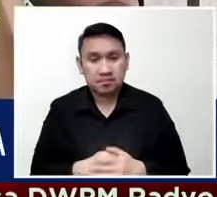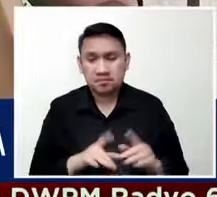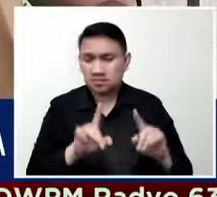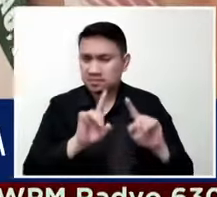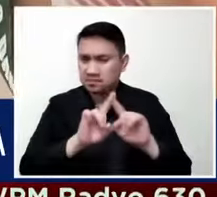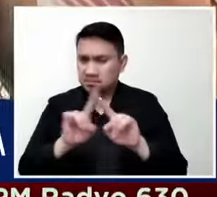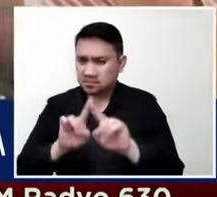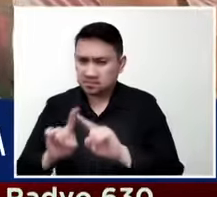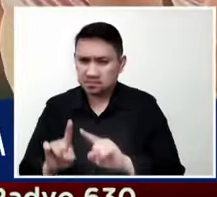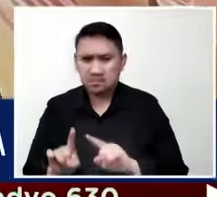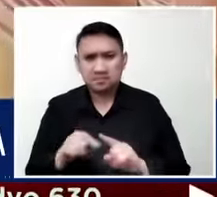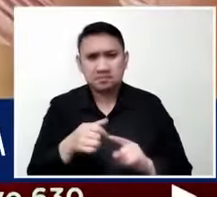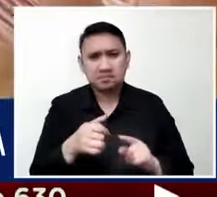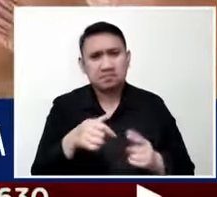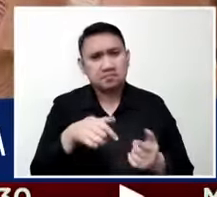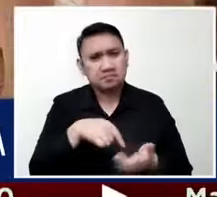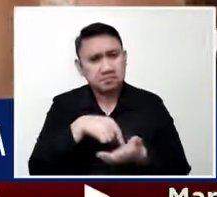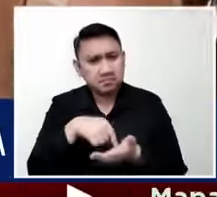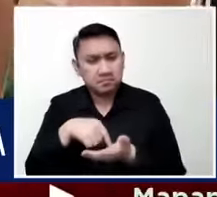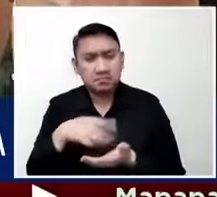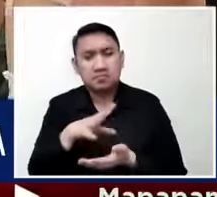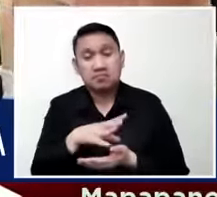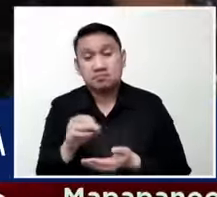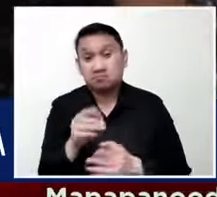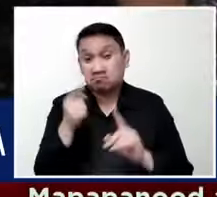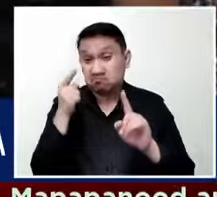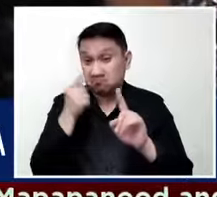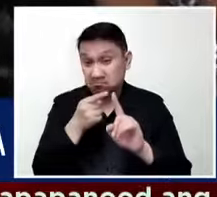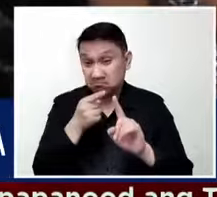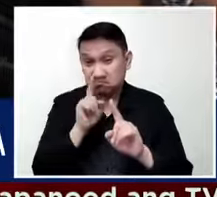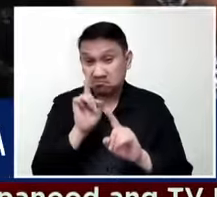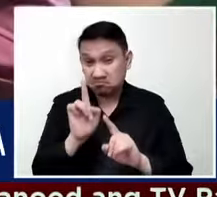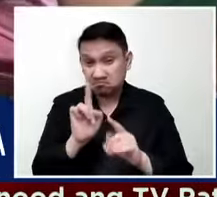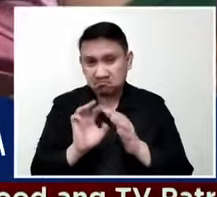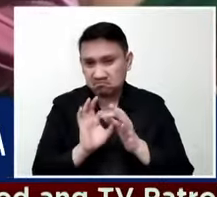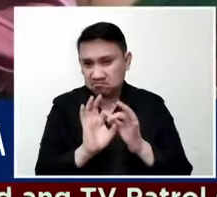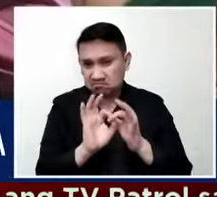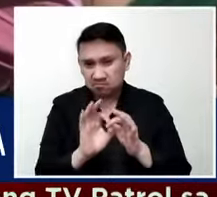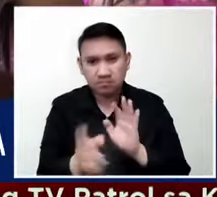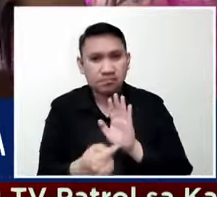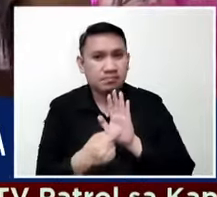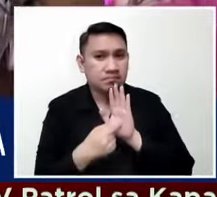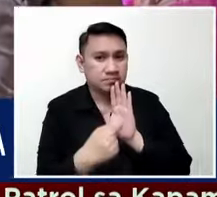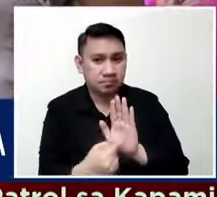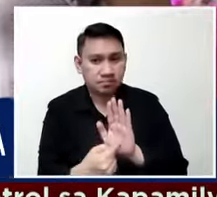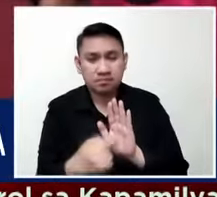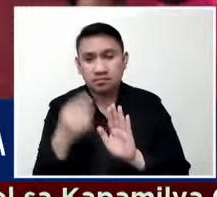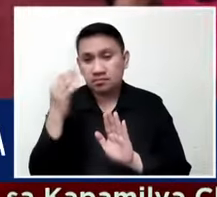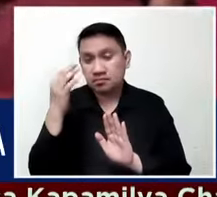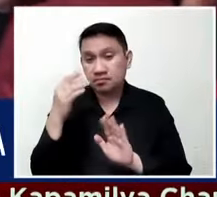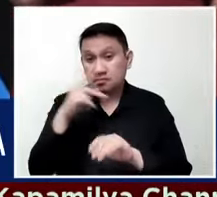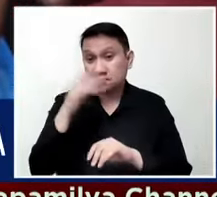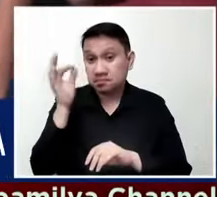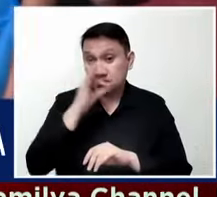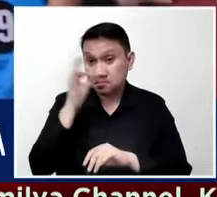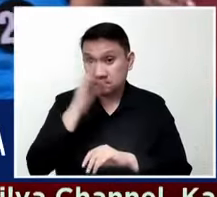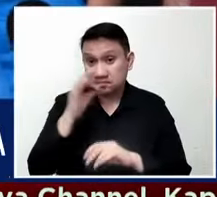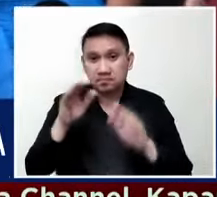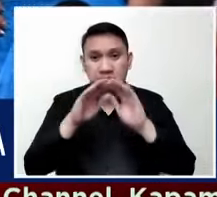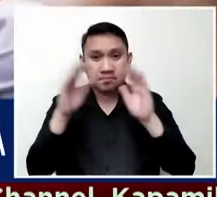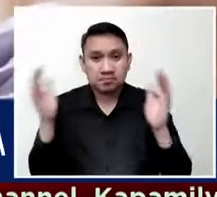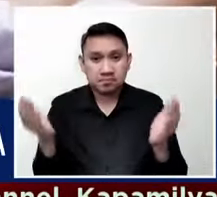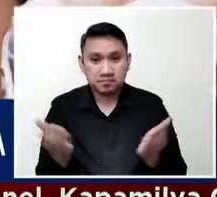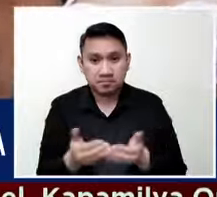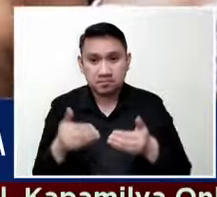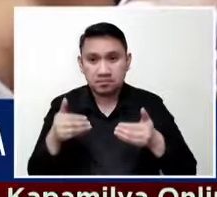ang pageant, iisang pakay ng Filipina beauties. Ang ibida ang Pilipinas sa mundo at isulong ang